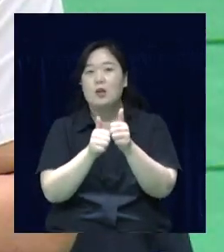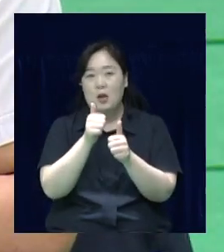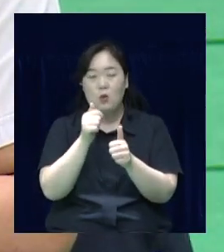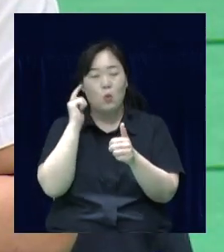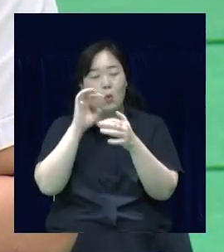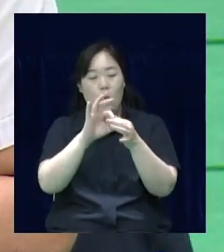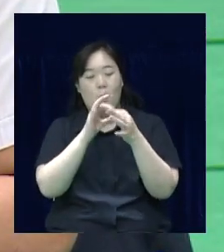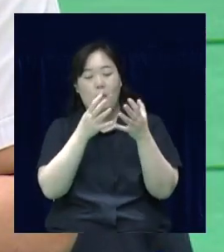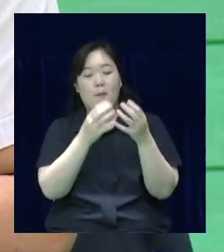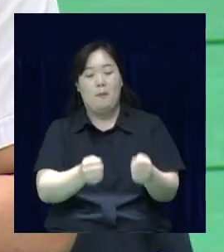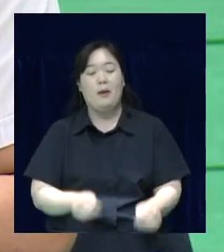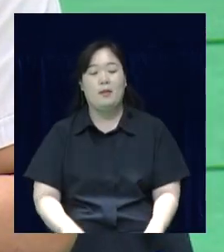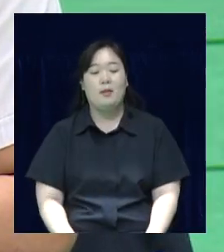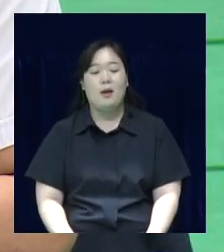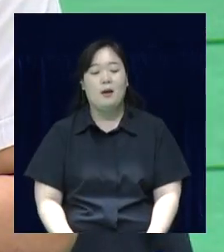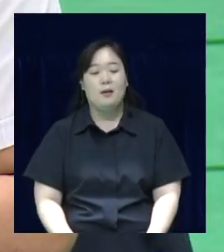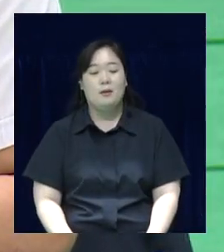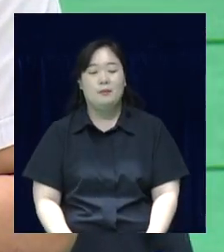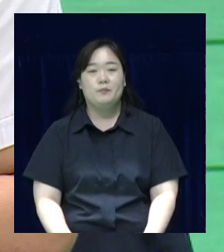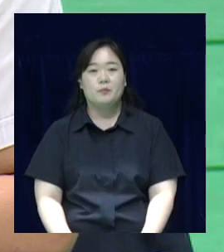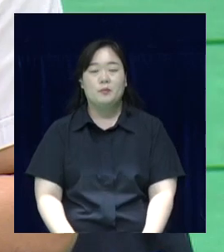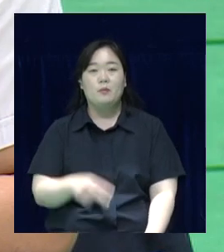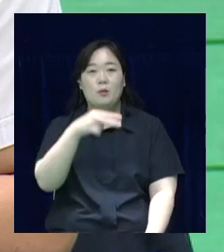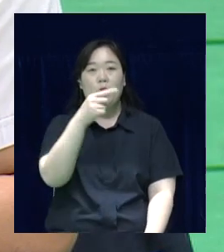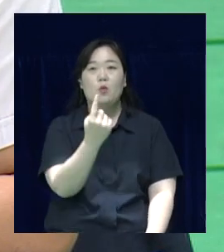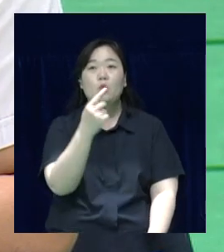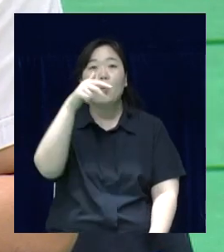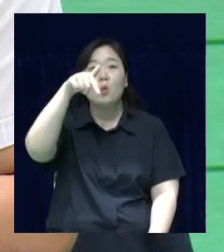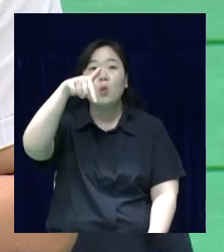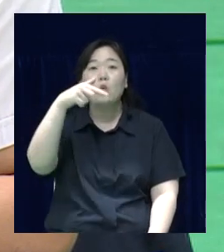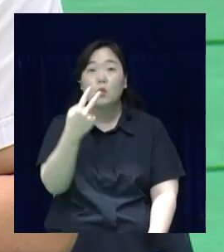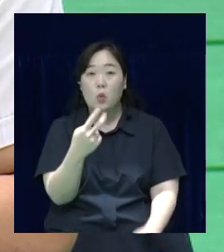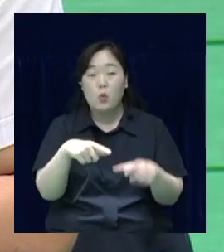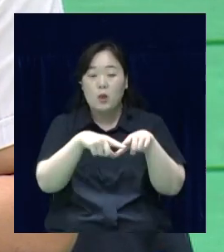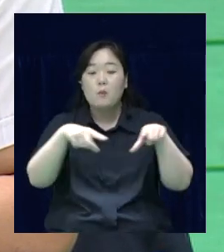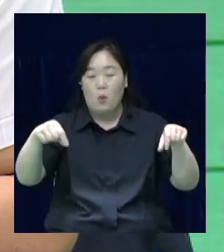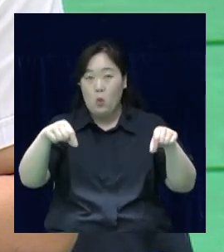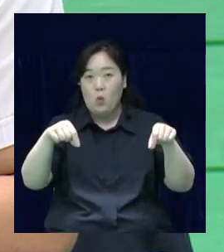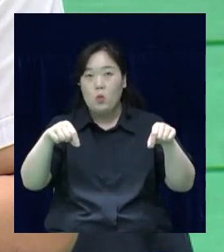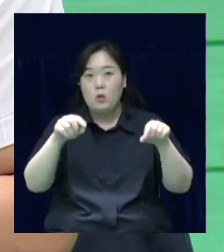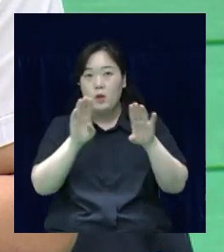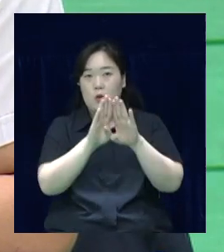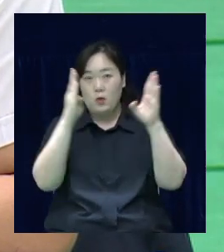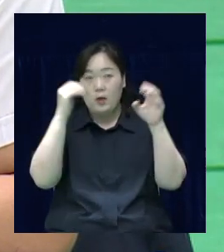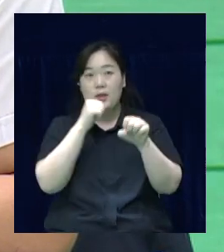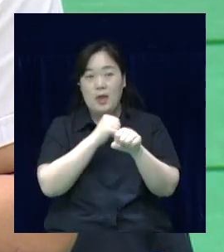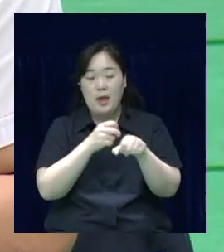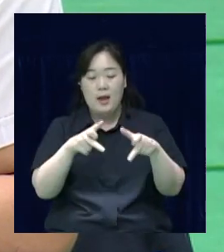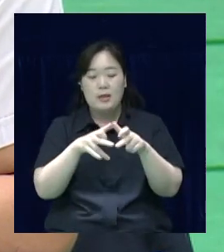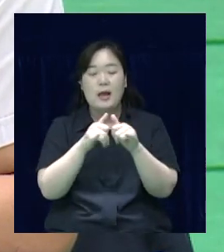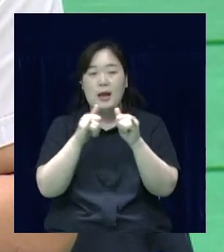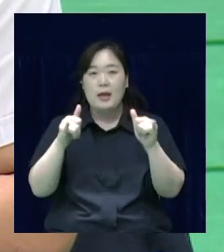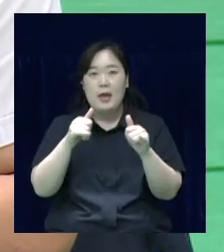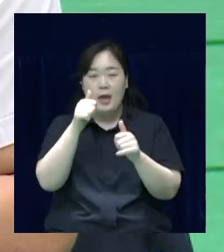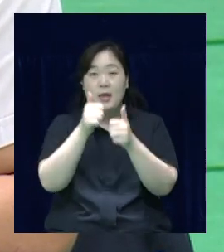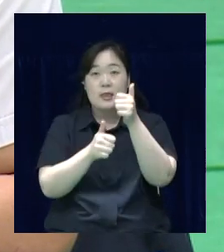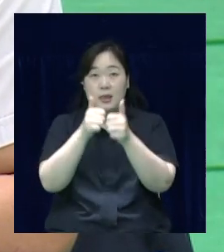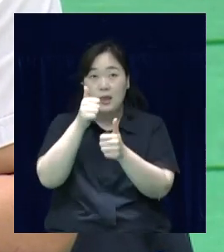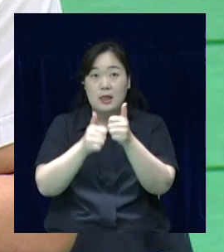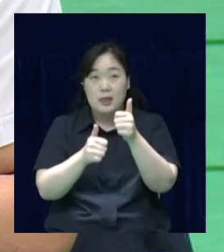이번에 그 이번에 도쿄 장애인 패럴림픽에서 출전한 선수들 우리나라는 총 5명이